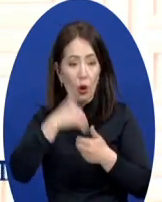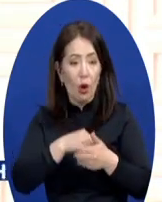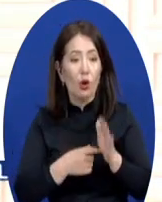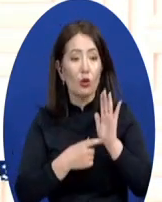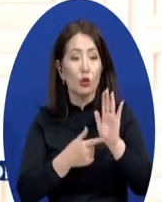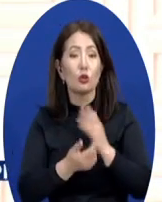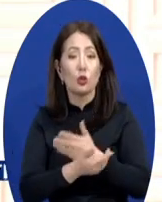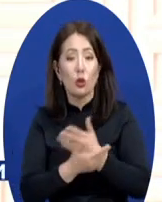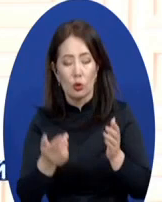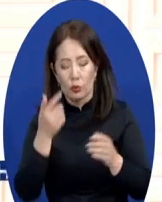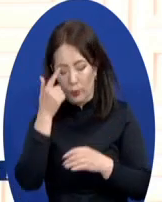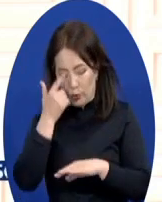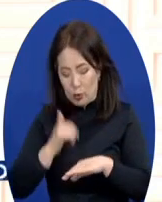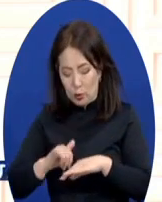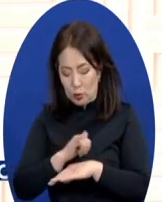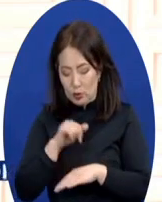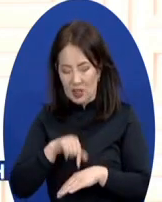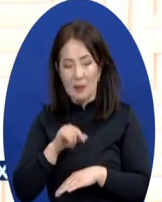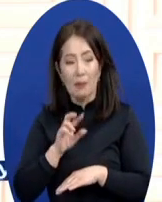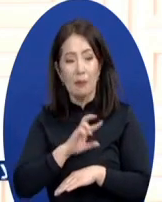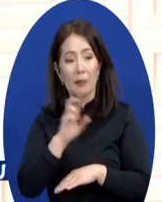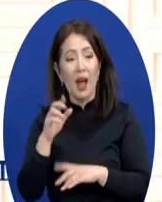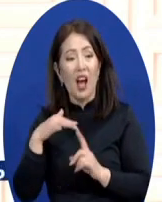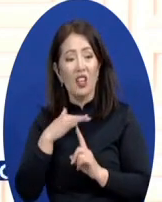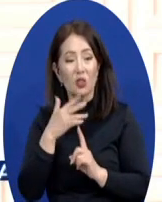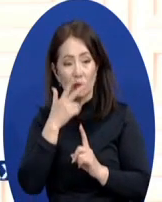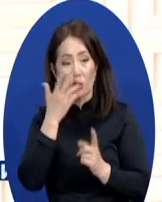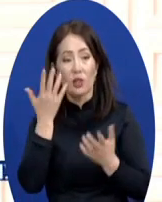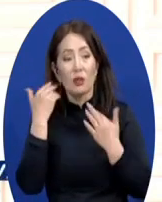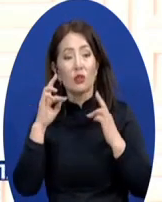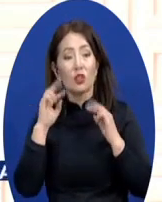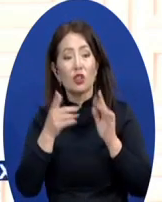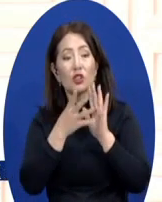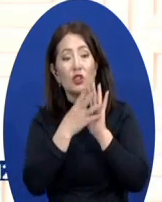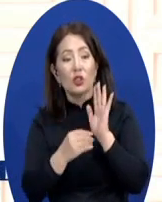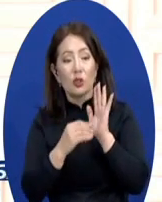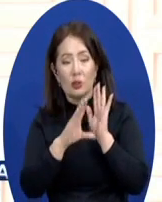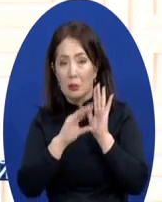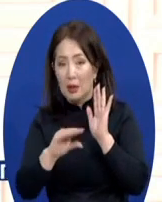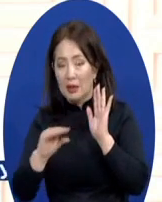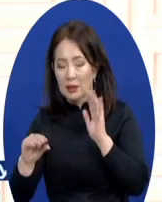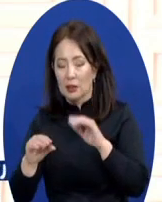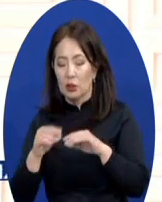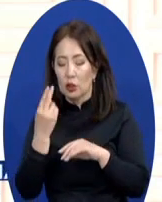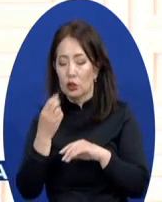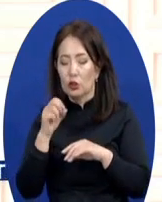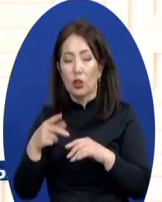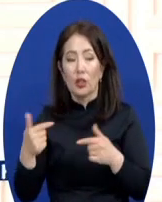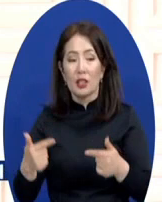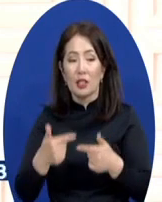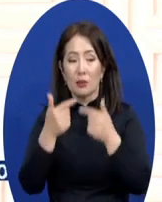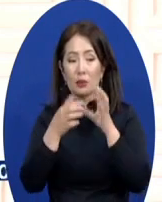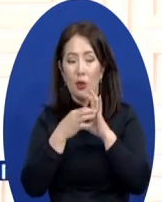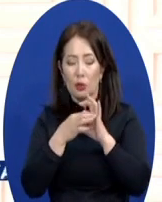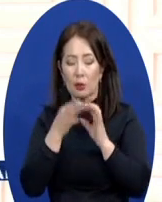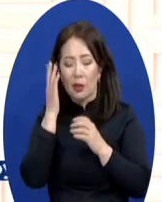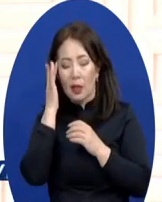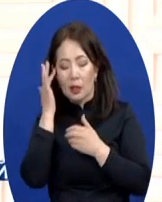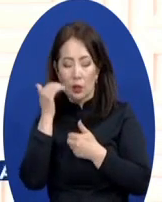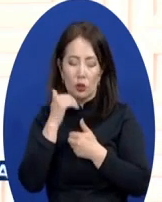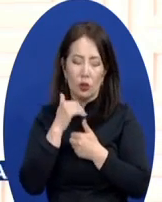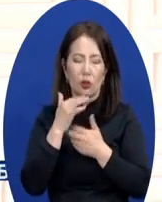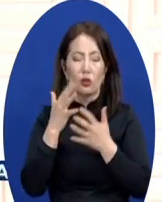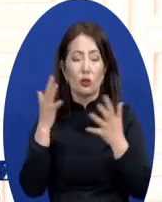ойлгуулах, эргээд Монгол улс руу энэ байгаль орчин уур амьсгалын өөрчлөлтийг нөлөөлөлийг бууруулах, сүлжилттэй тэмцэх чиглэлээр гадаад